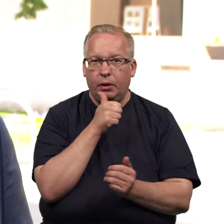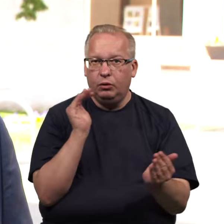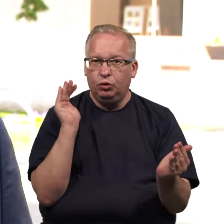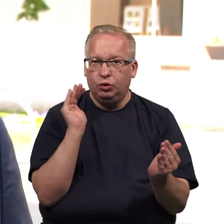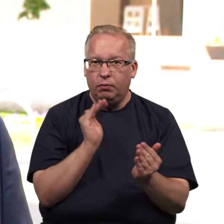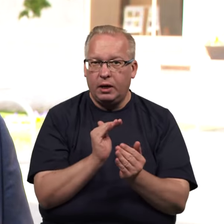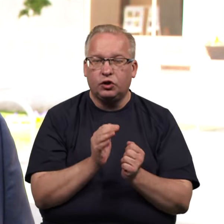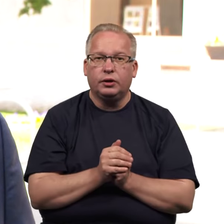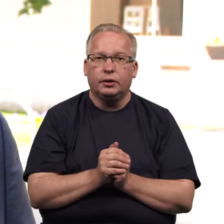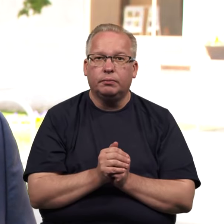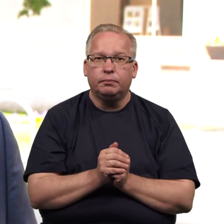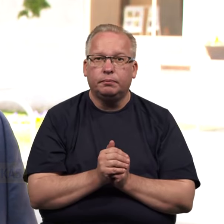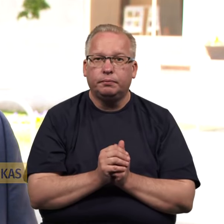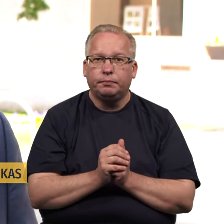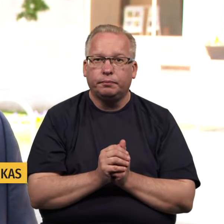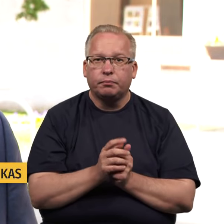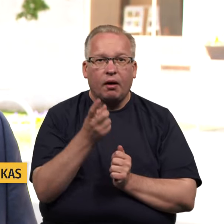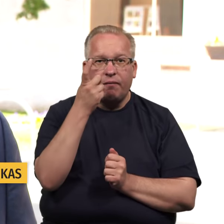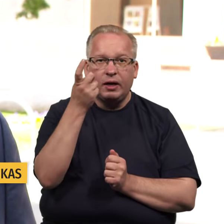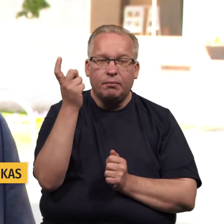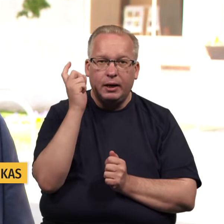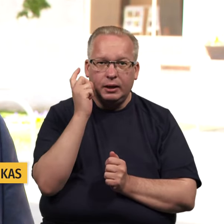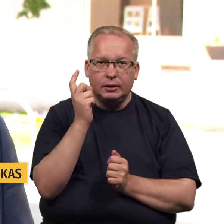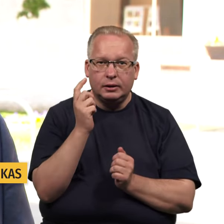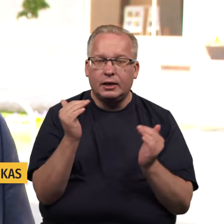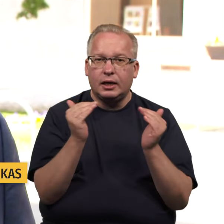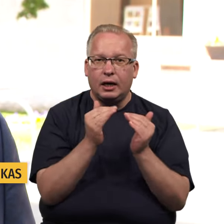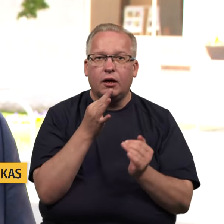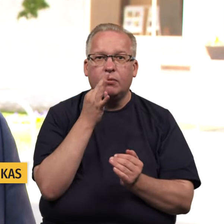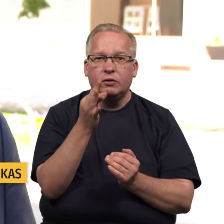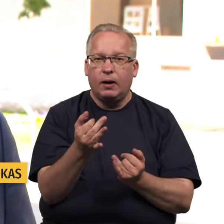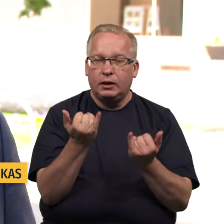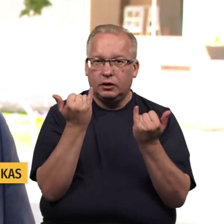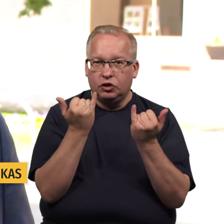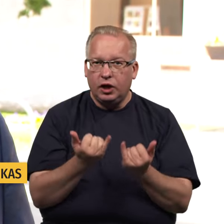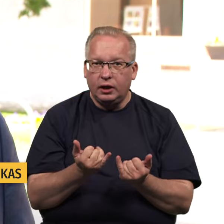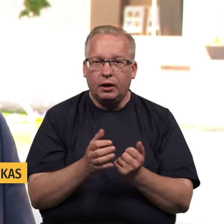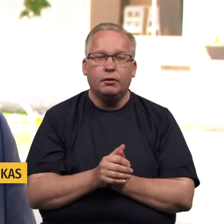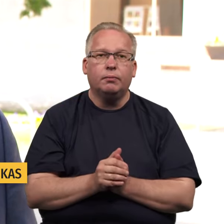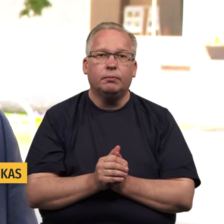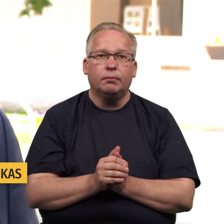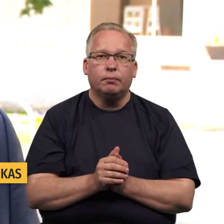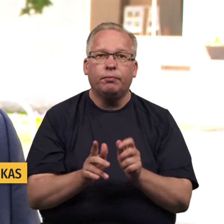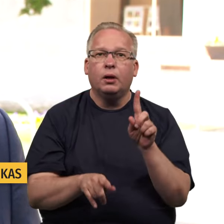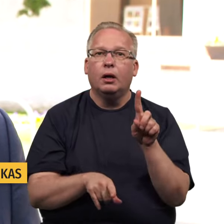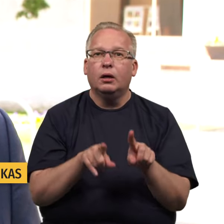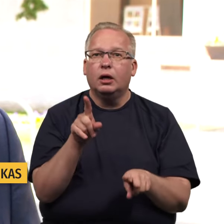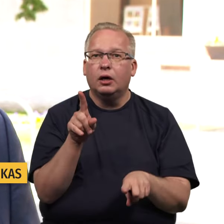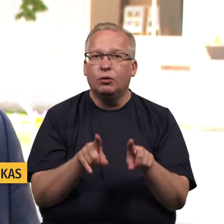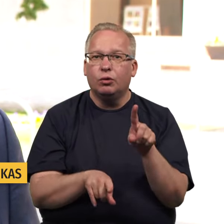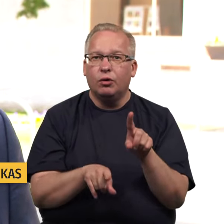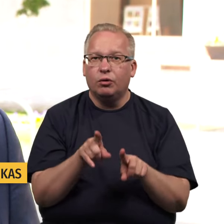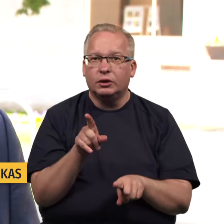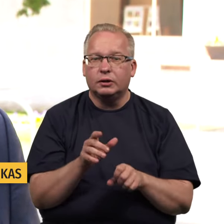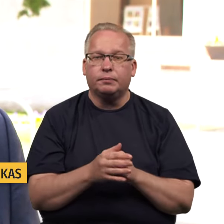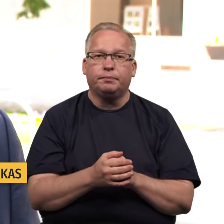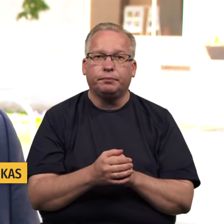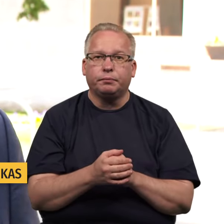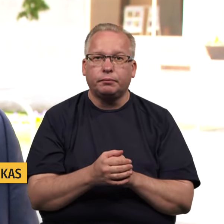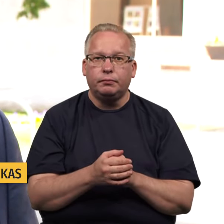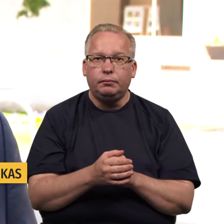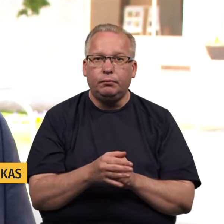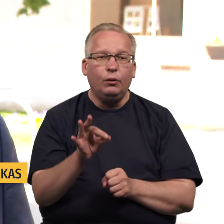tą, kaip pasakiau, veidmainystės lygį ir išvardinti bent šiandien kai kurios